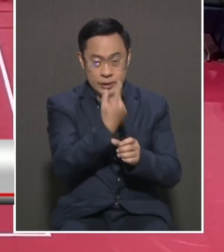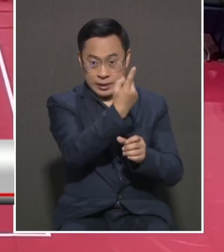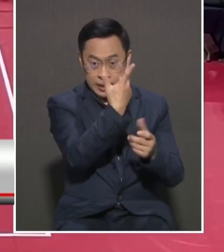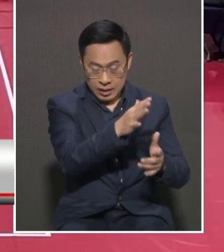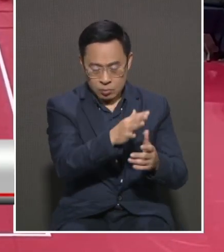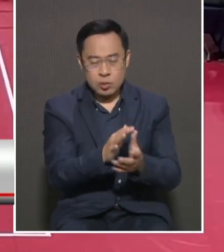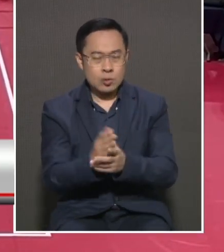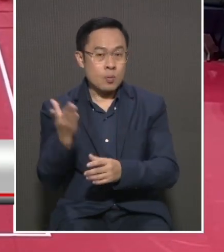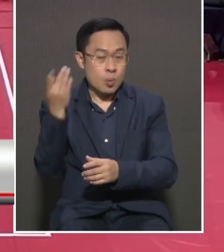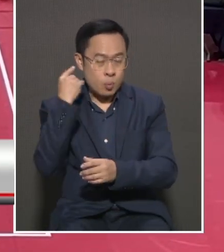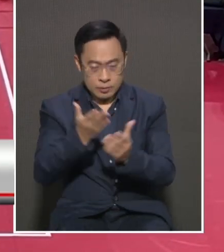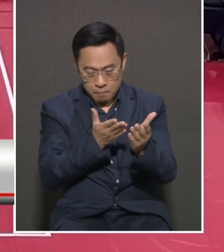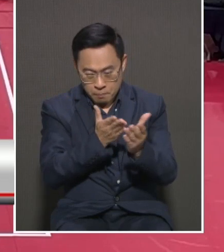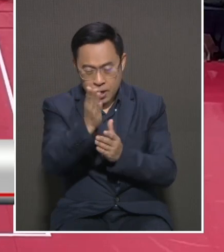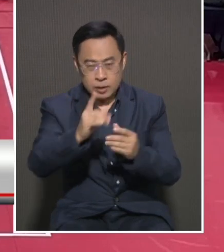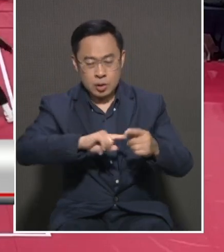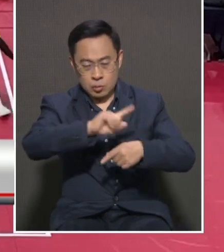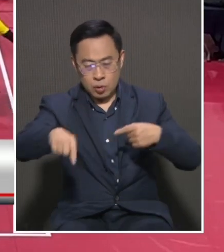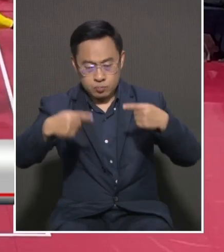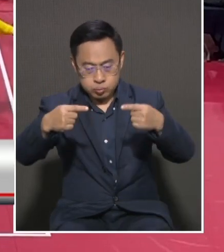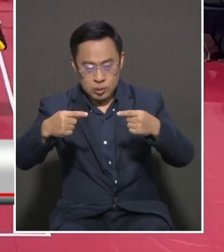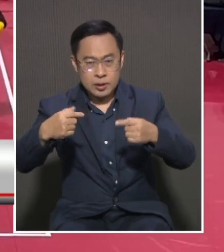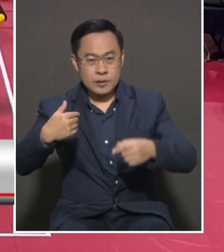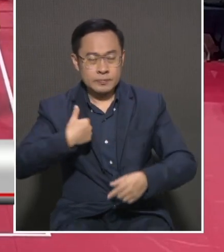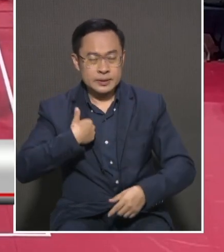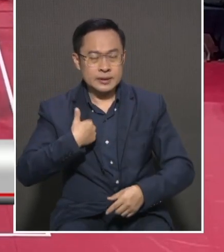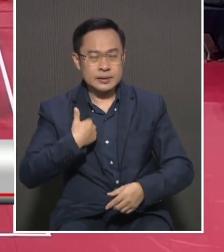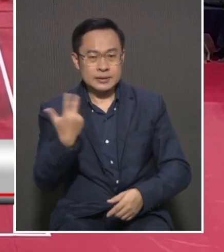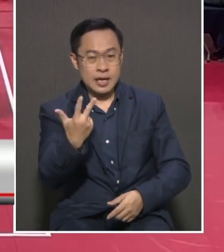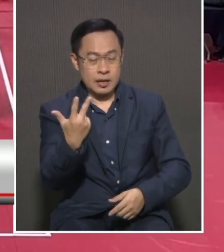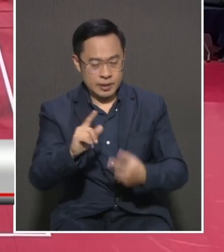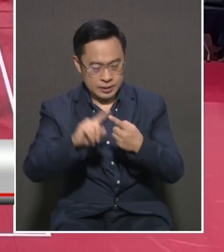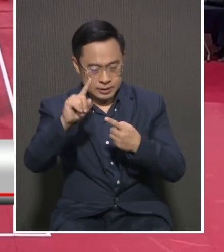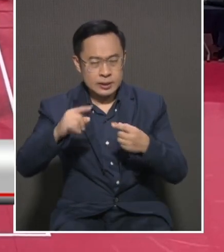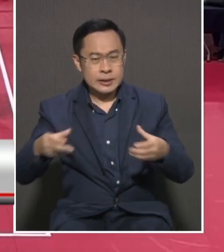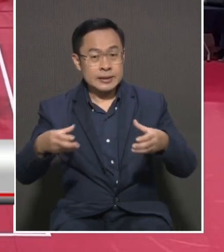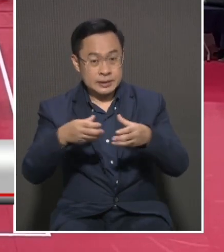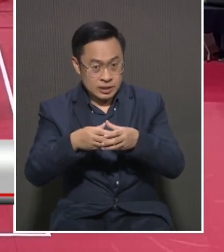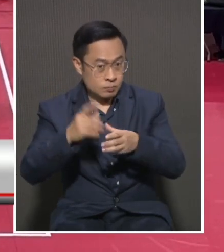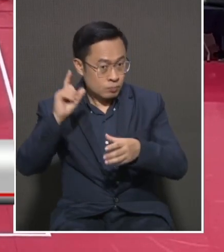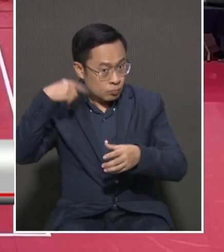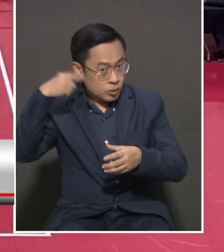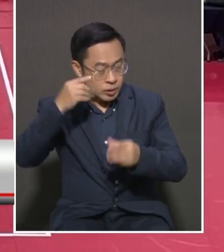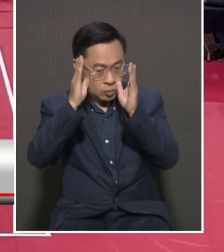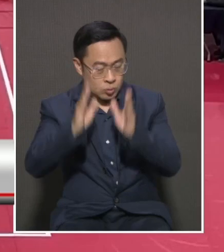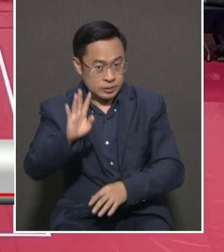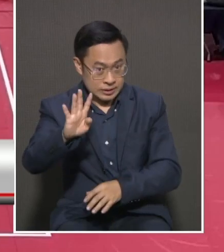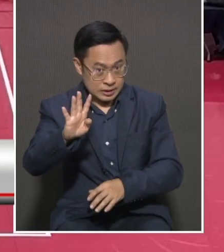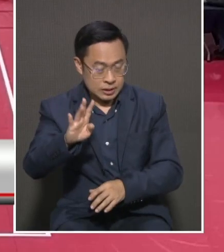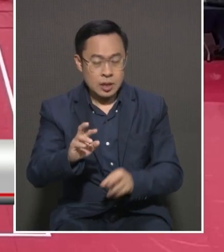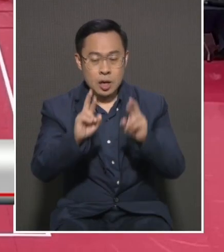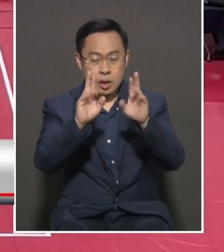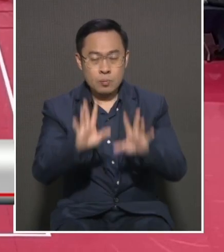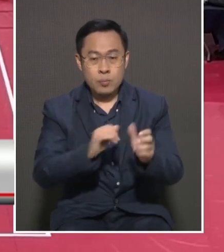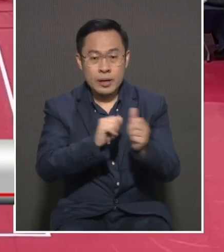เดี่ยวชายนะคะค่อยๆไล่กันไปที่เริ่มที่ทีม4คนหญิงรอบชิงค่ะระบบการแข่งขันคือ2ใน3เ